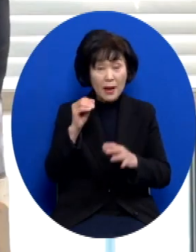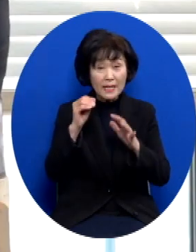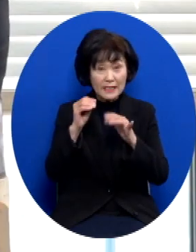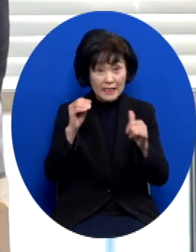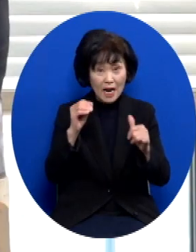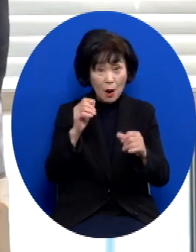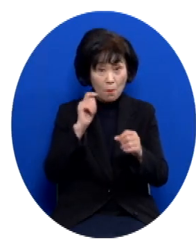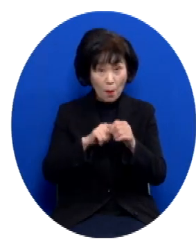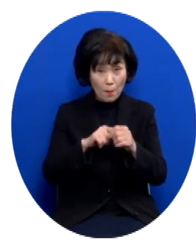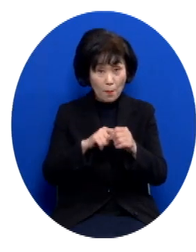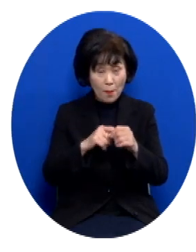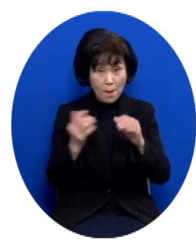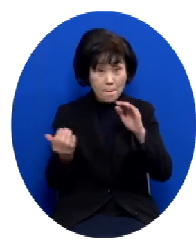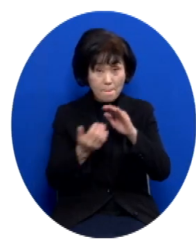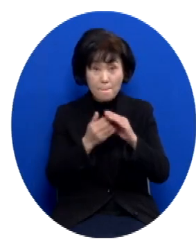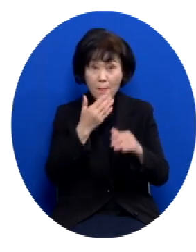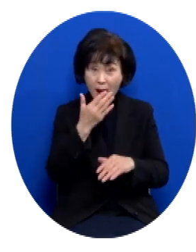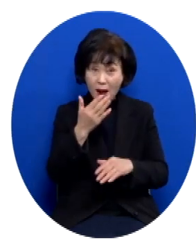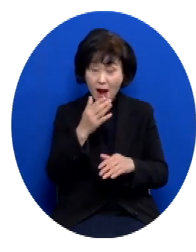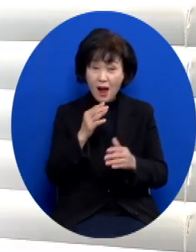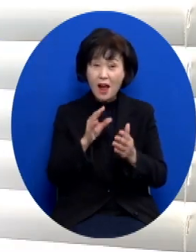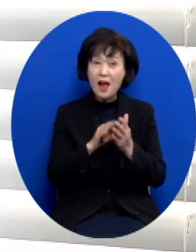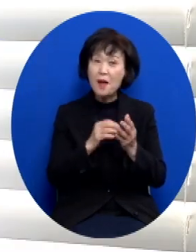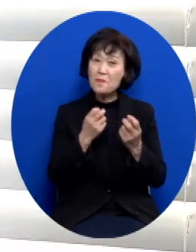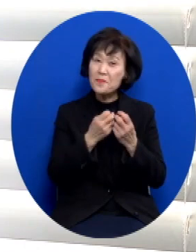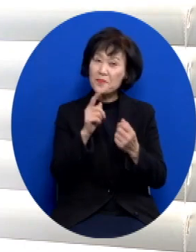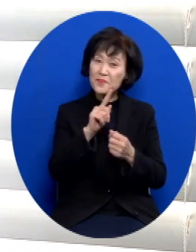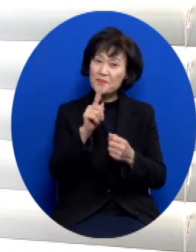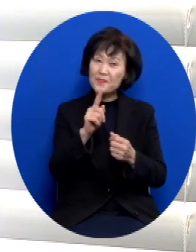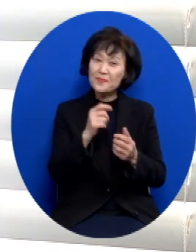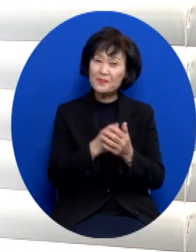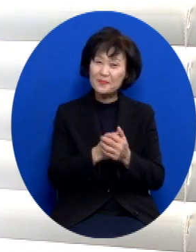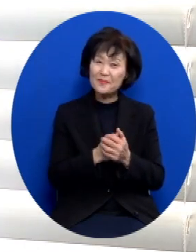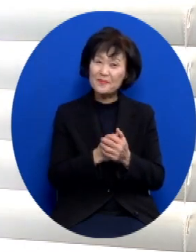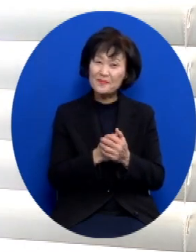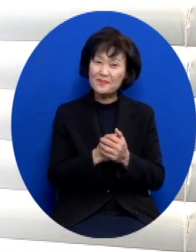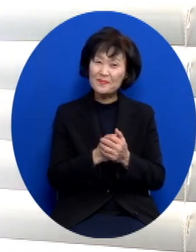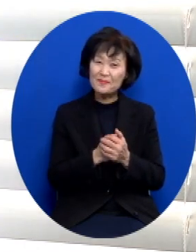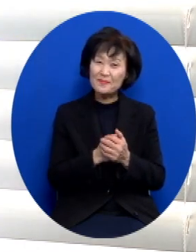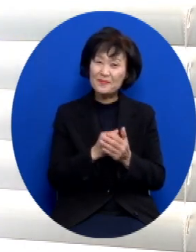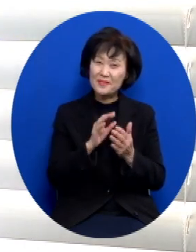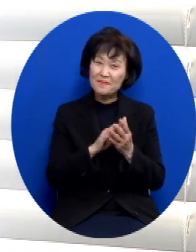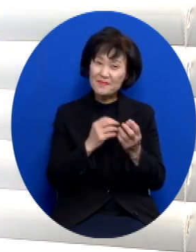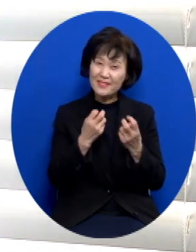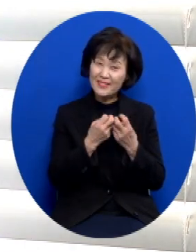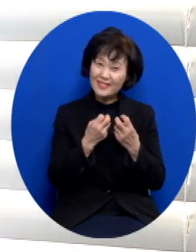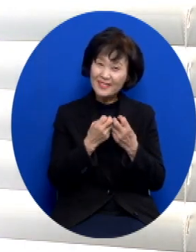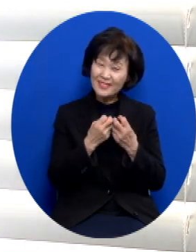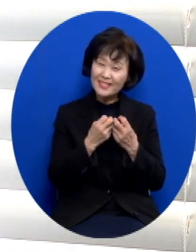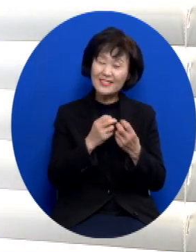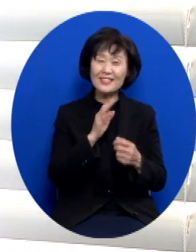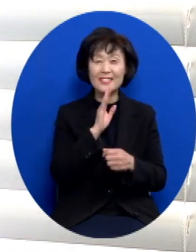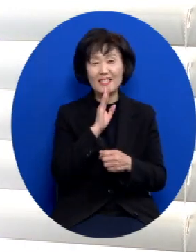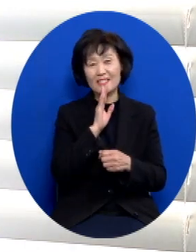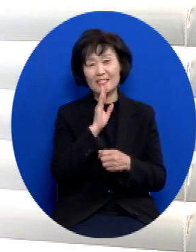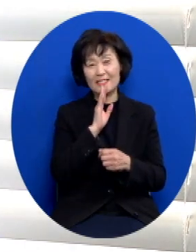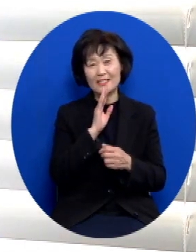그렇죠. 예, 그 비결이 뭐였습니까? 아, 비결은 사실 뭐